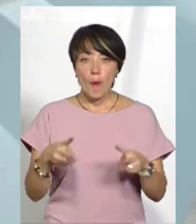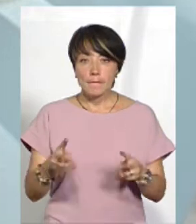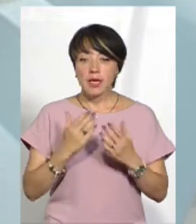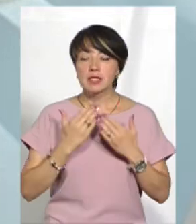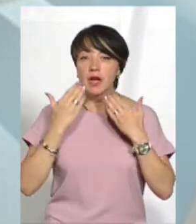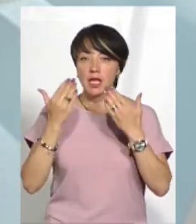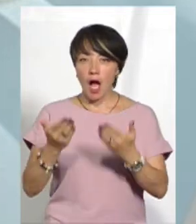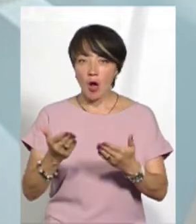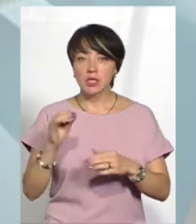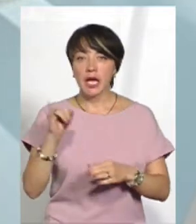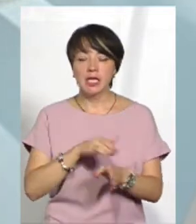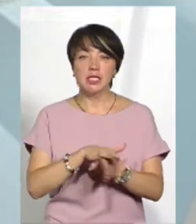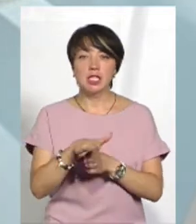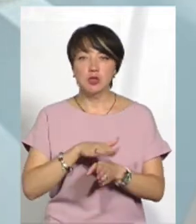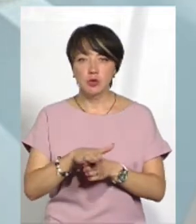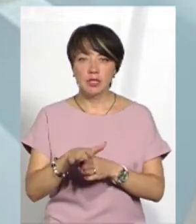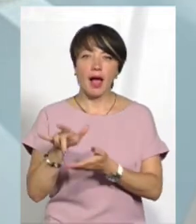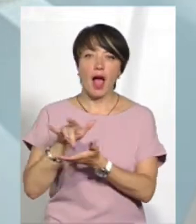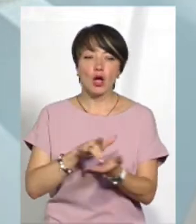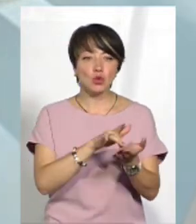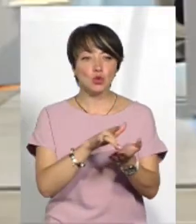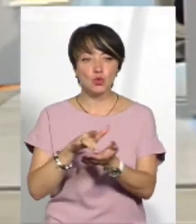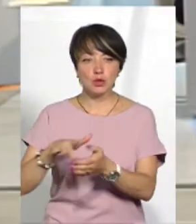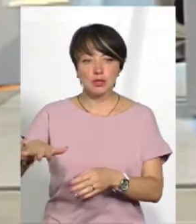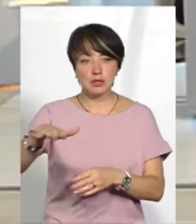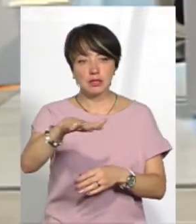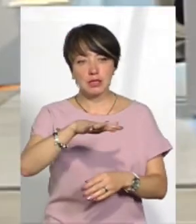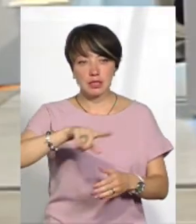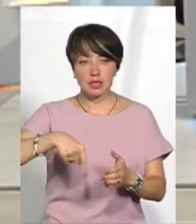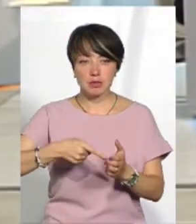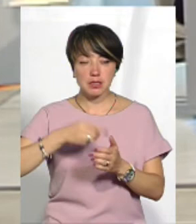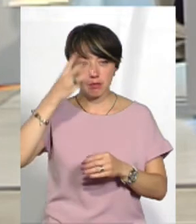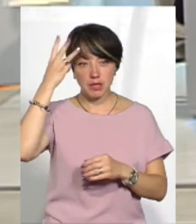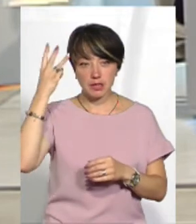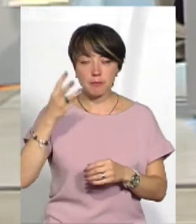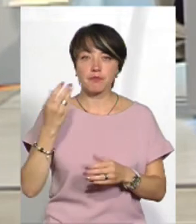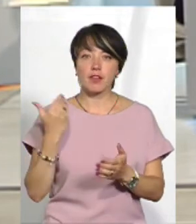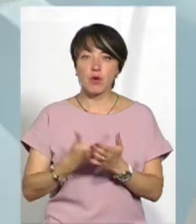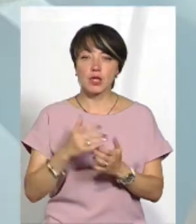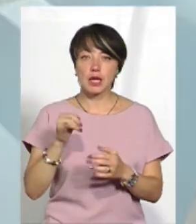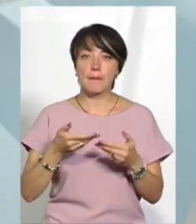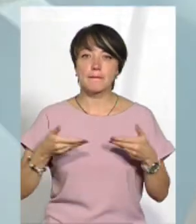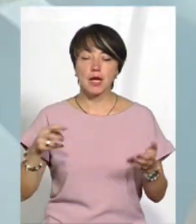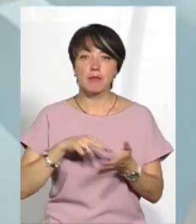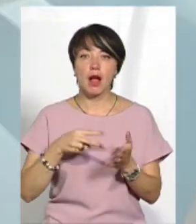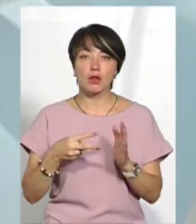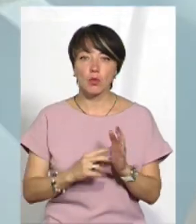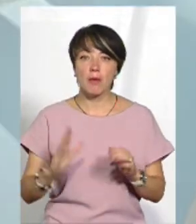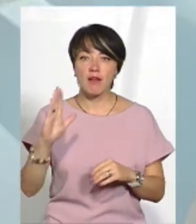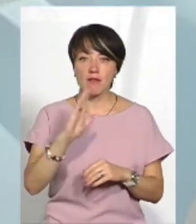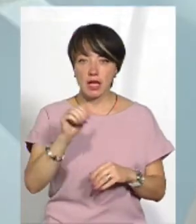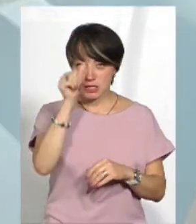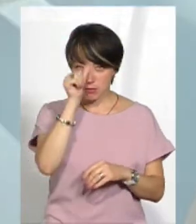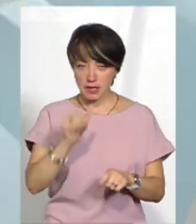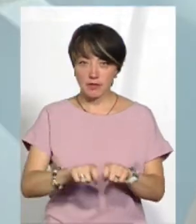вони звертаються і здійснюють екскурсії над нашим містом Хмельницьким. От, і ми плануємо в вересні